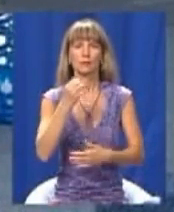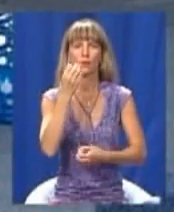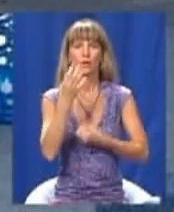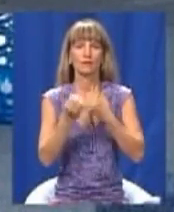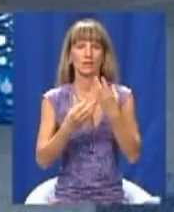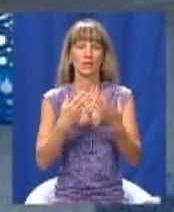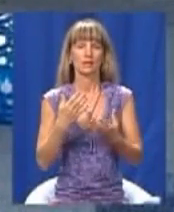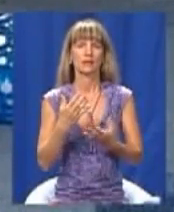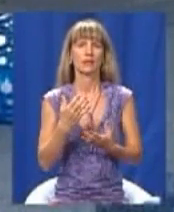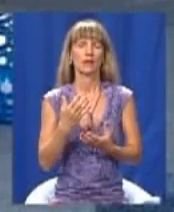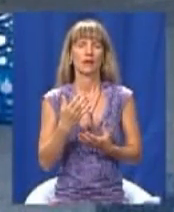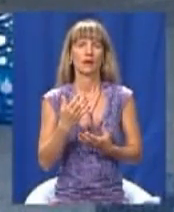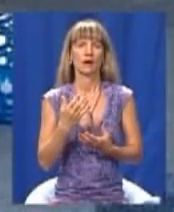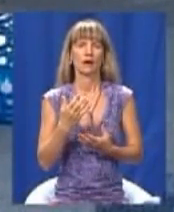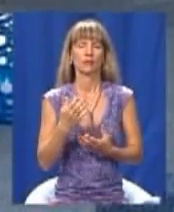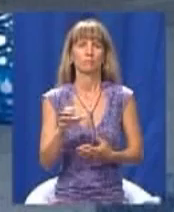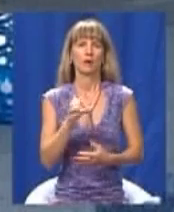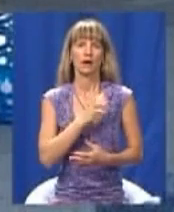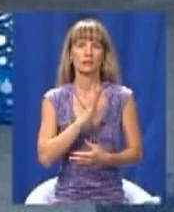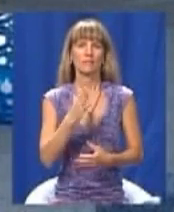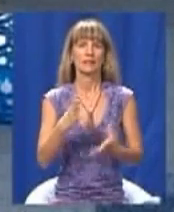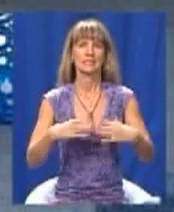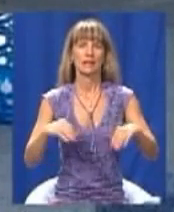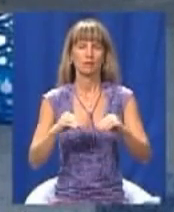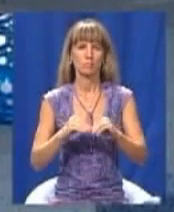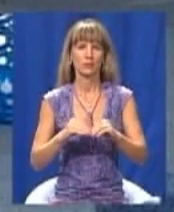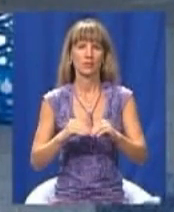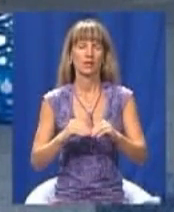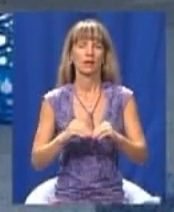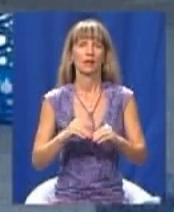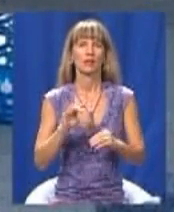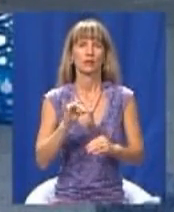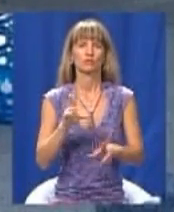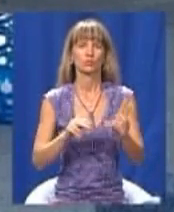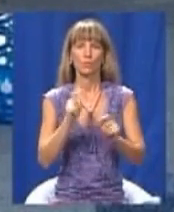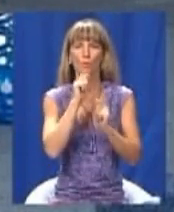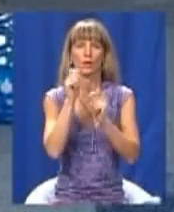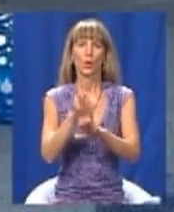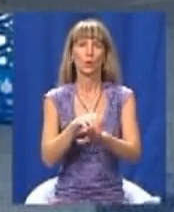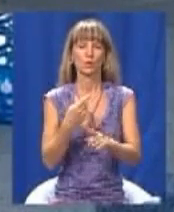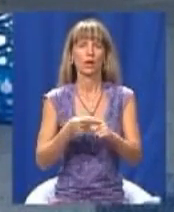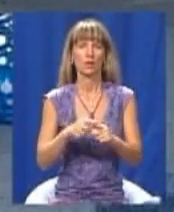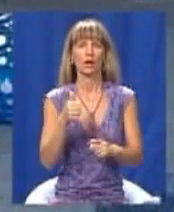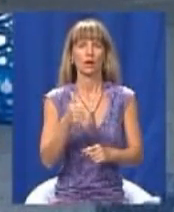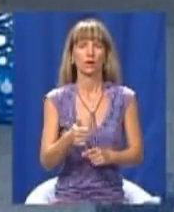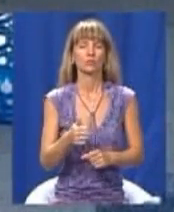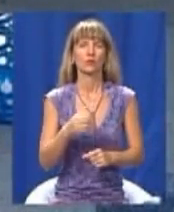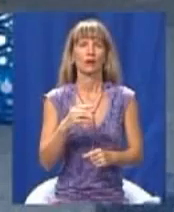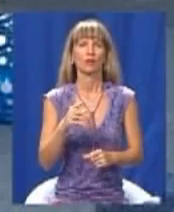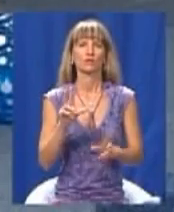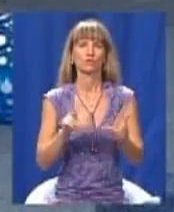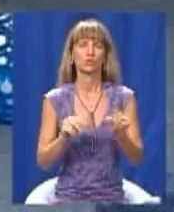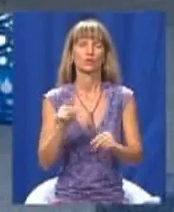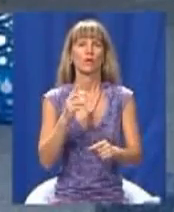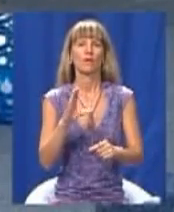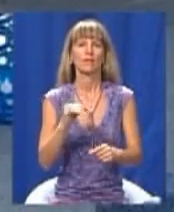виявляється, хто б міг очікувати, а на весілля вам дарують кицьку, і від того, ну, взагалі вважалося, і, мабуть, і зараз вважається те, що від цього буде благополуччя